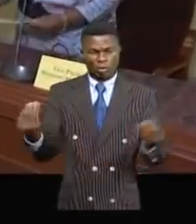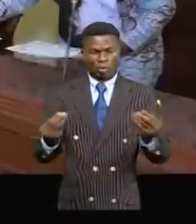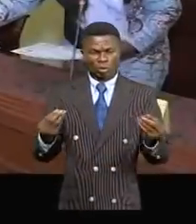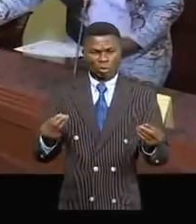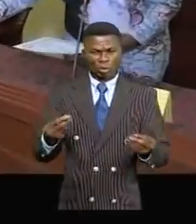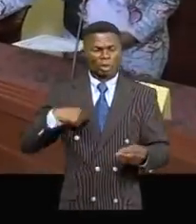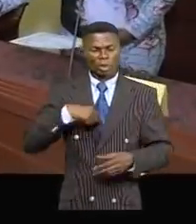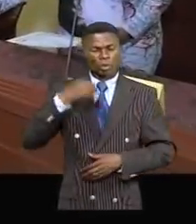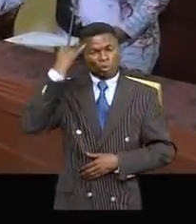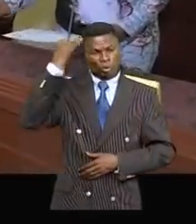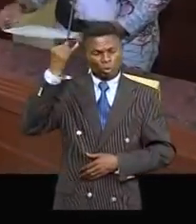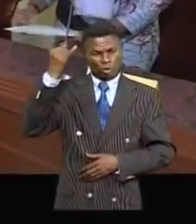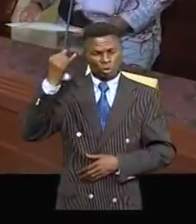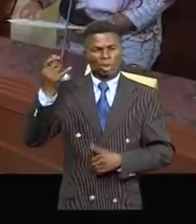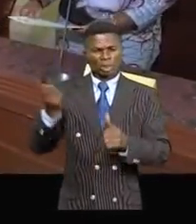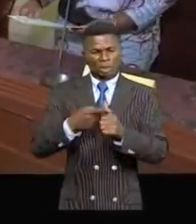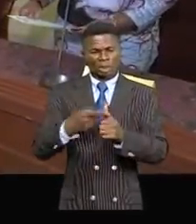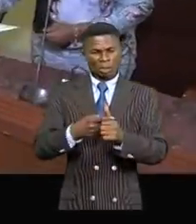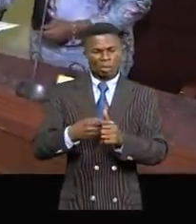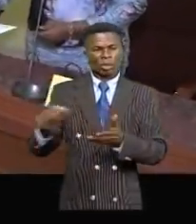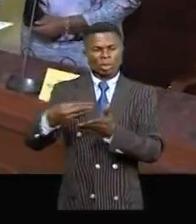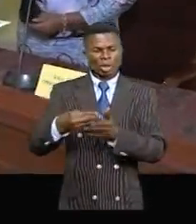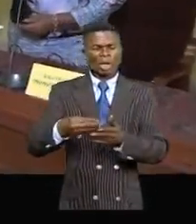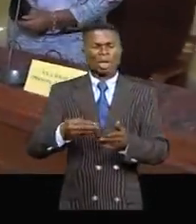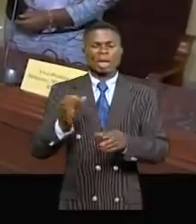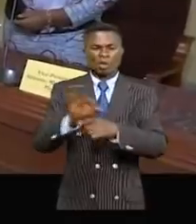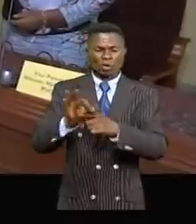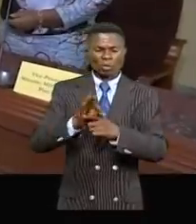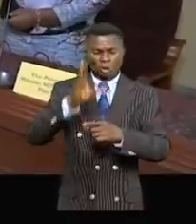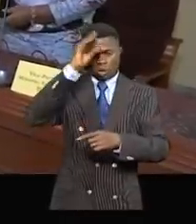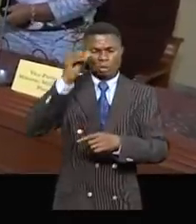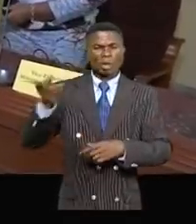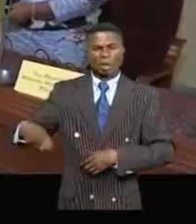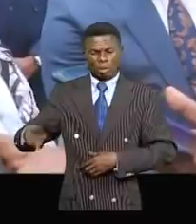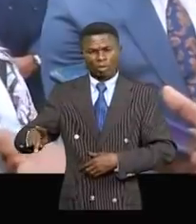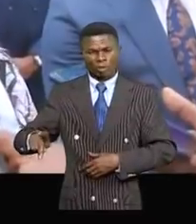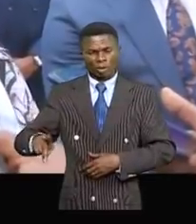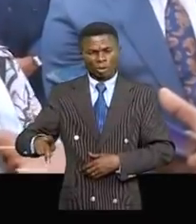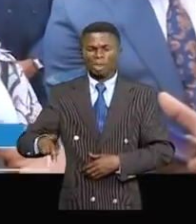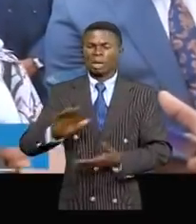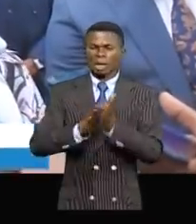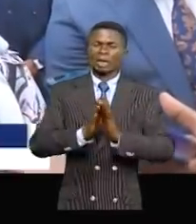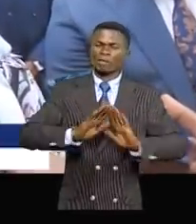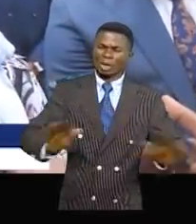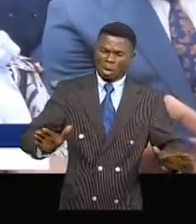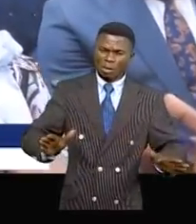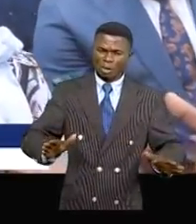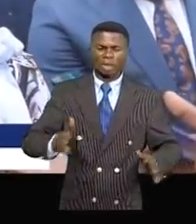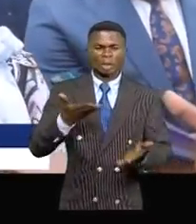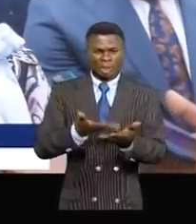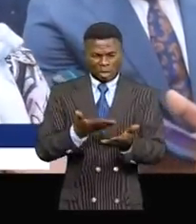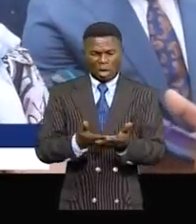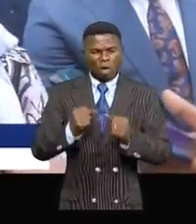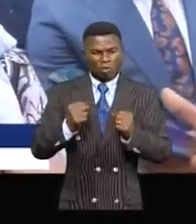nous avons pensé capitaliser les ressources humaines des provinces, qu'ils soient renforcés en capacité